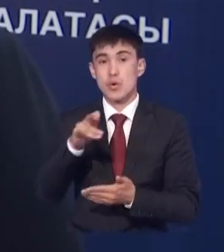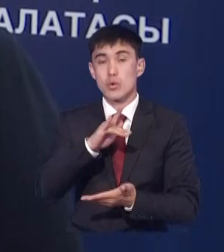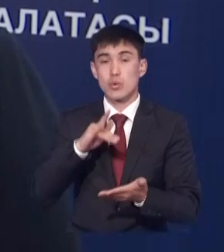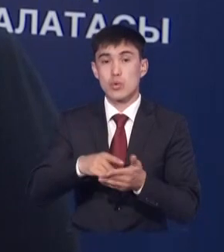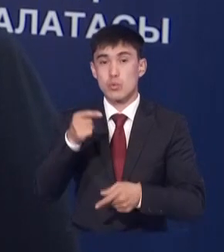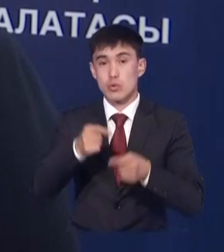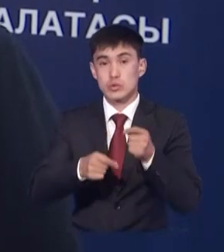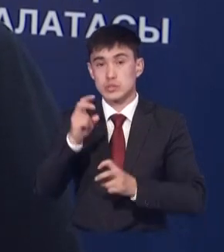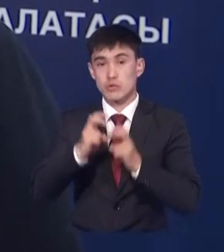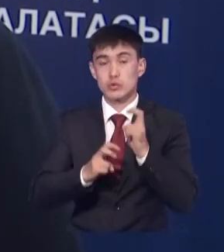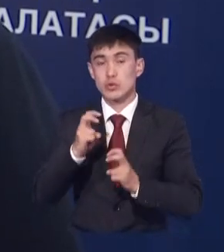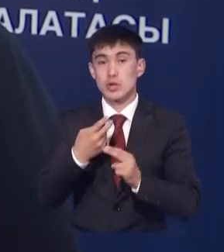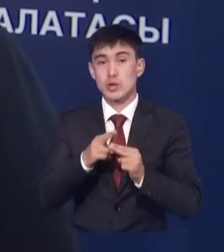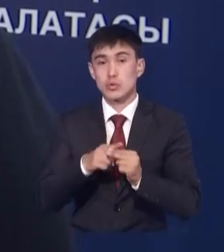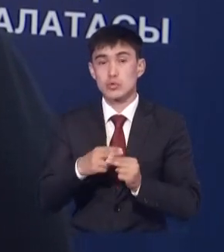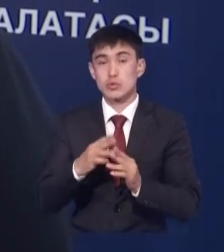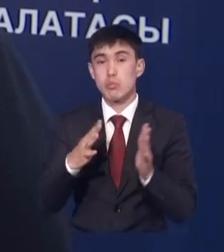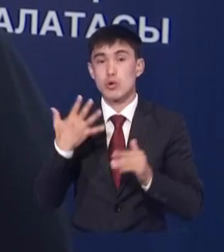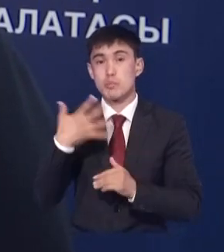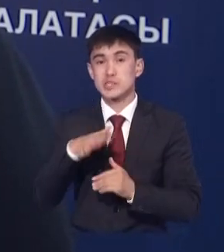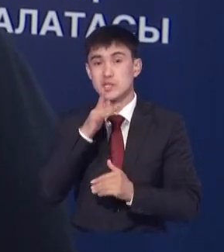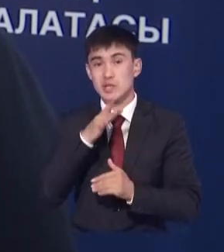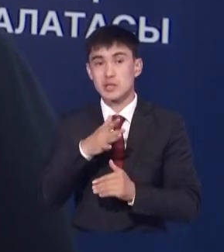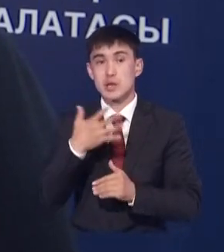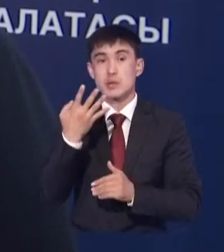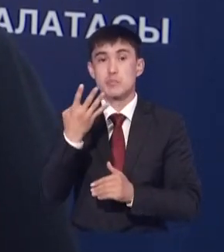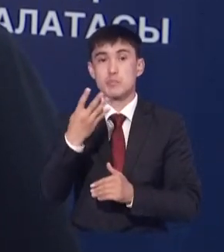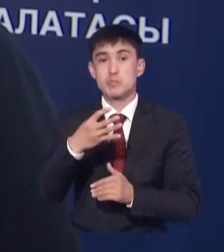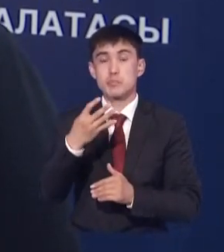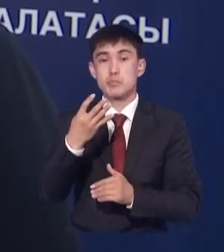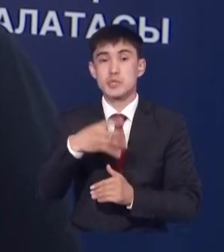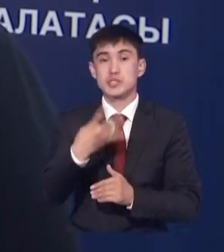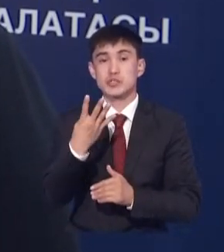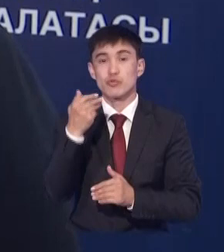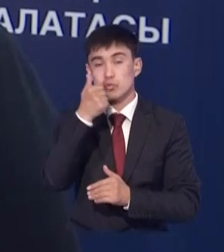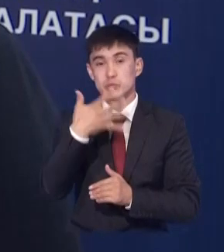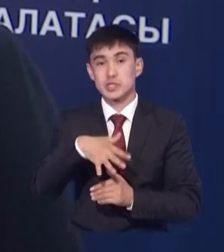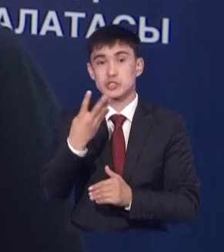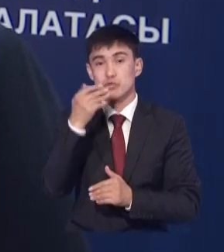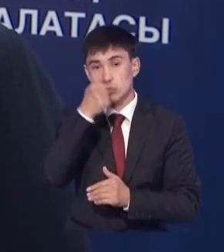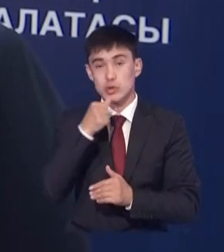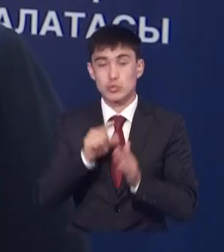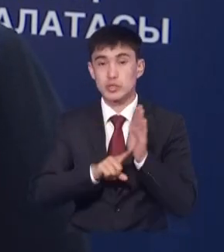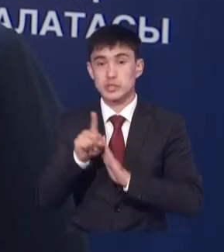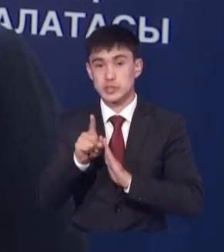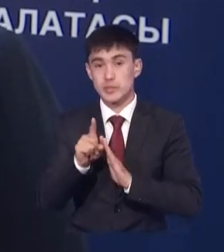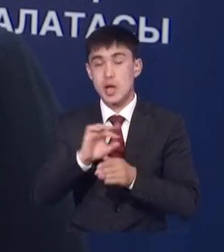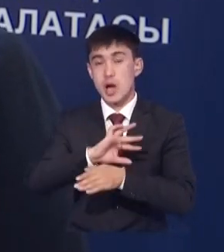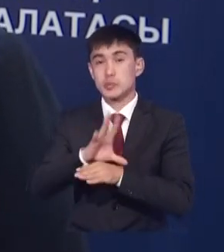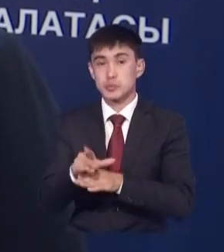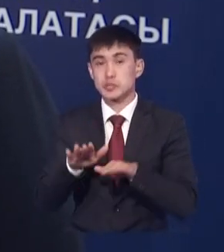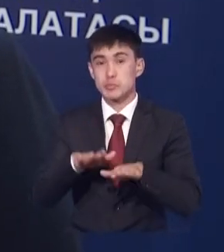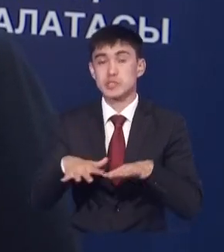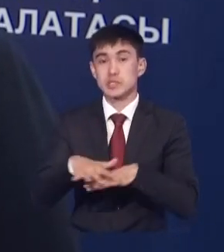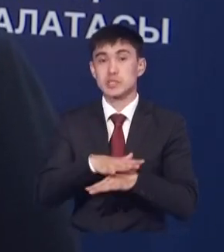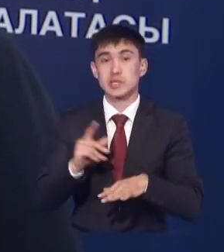история 50 лет уже. Предприятие создано в 1954 году, по сей день работает, обеспечивает